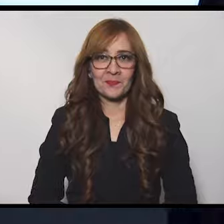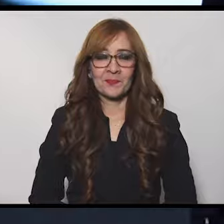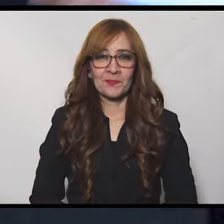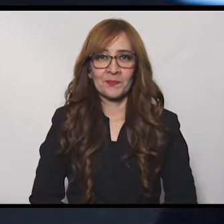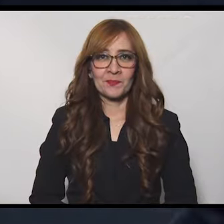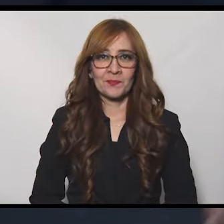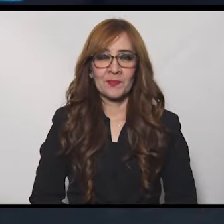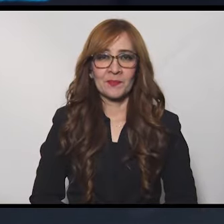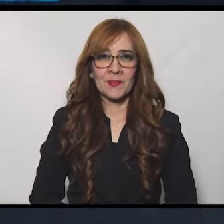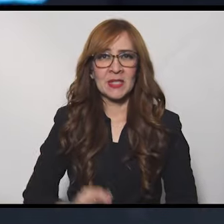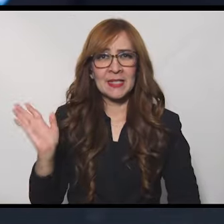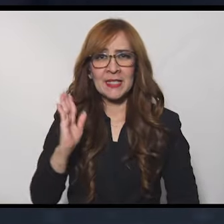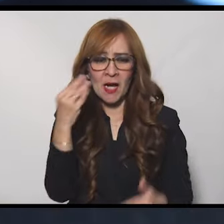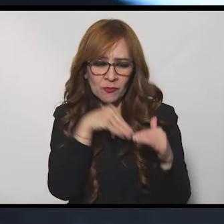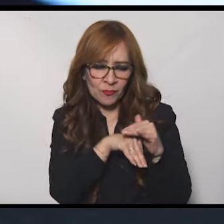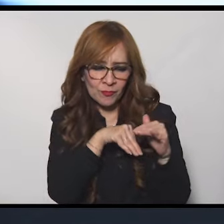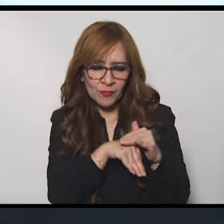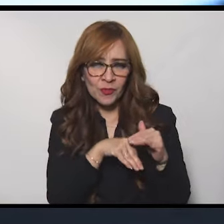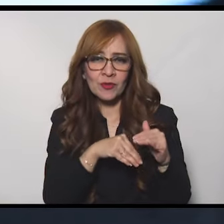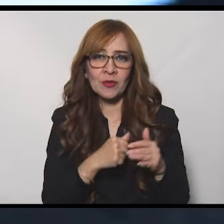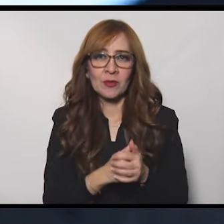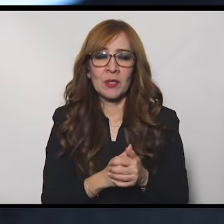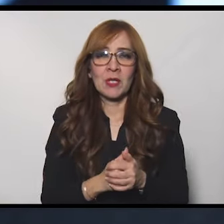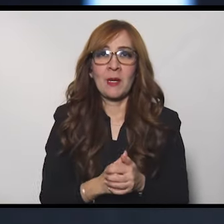Don't bury your dream.